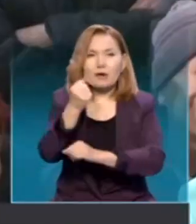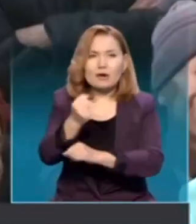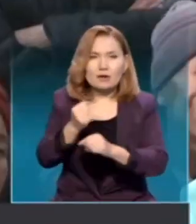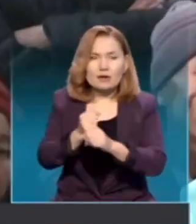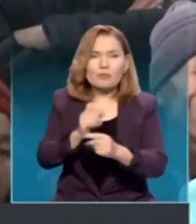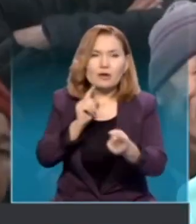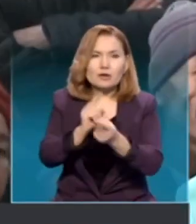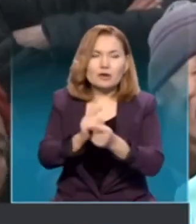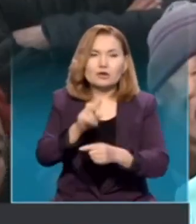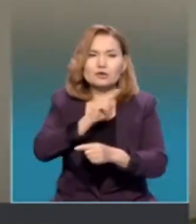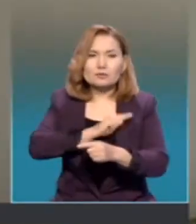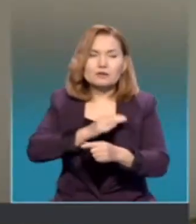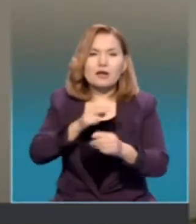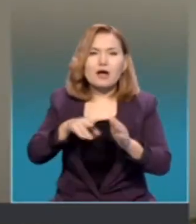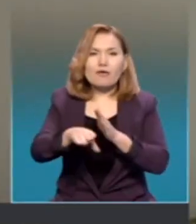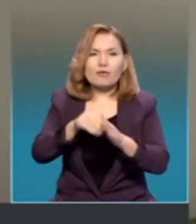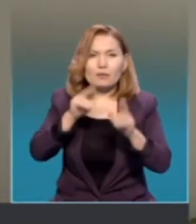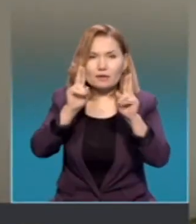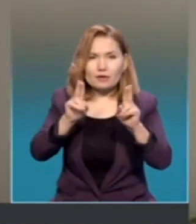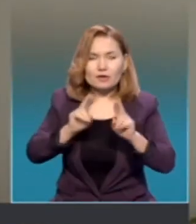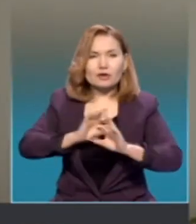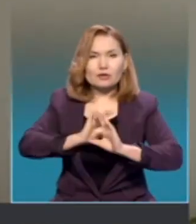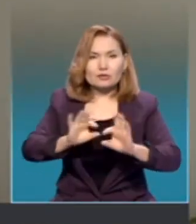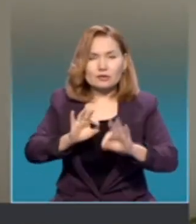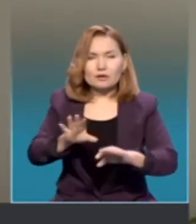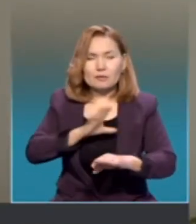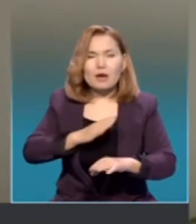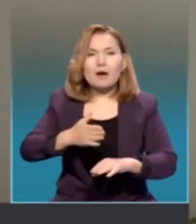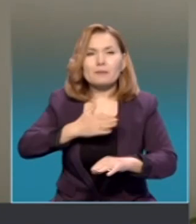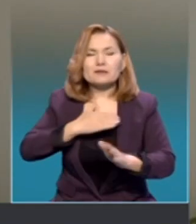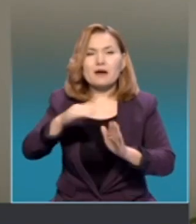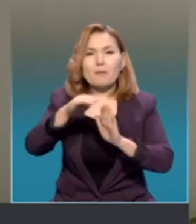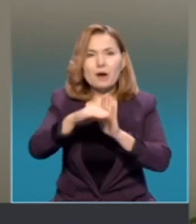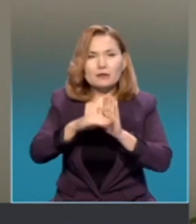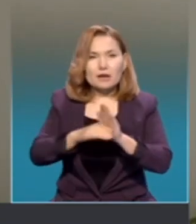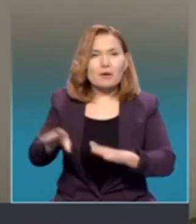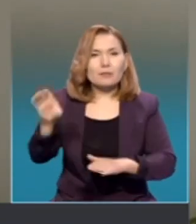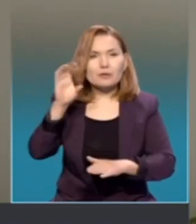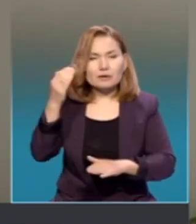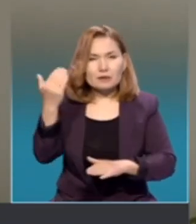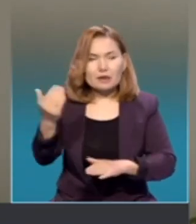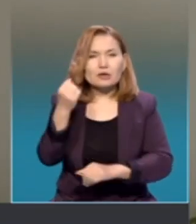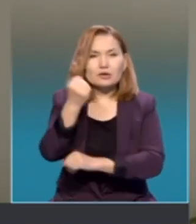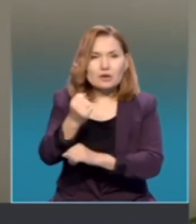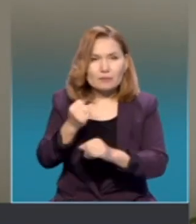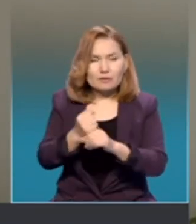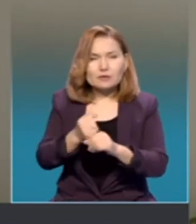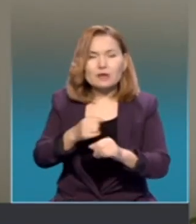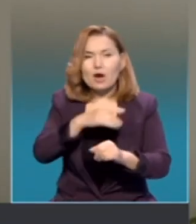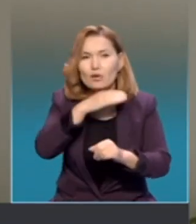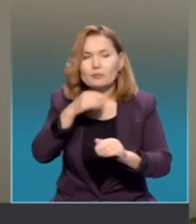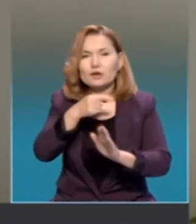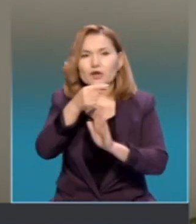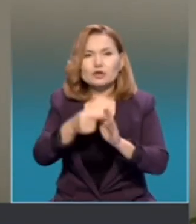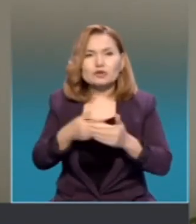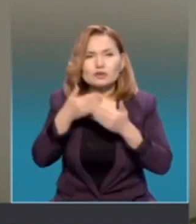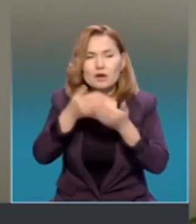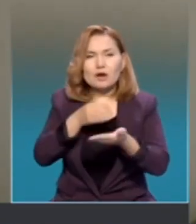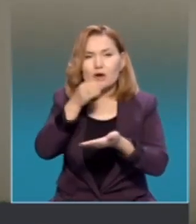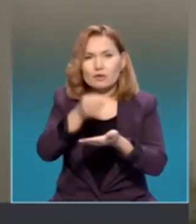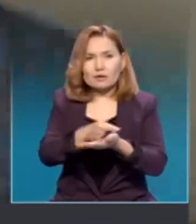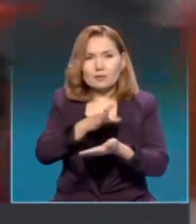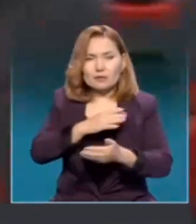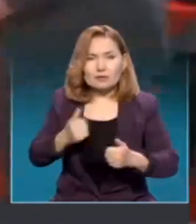науқанның маңыздылығы түсіндірілді. Біздің бағдарламамызды тыңдады, солтүстікті тыңдап отырып, сұрақтарын да қойып отырды. Біз ол сұрақтарға жауап